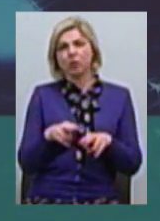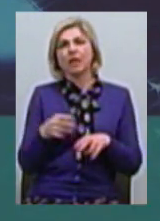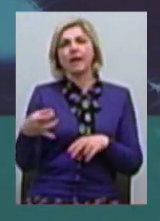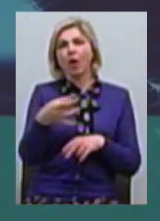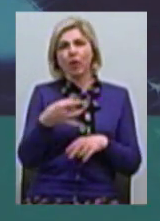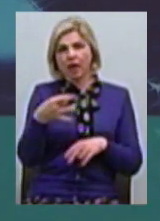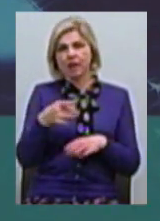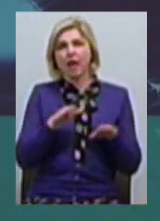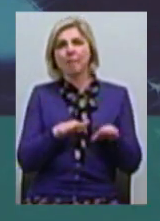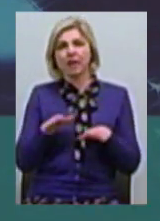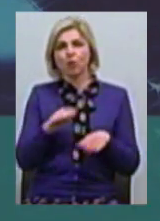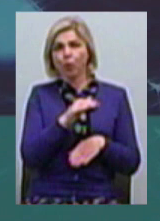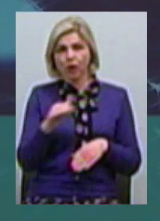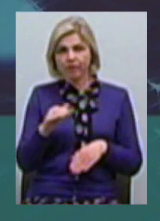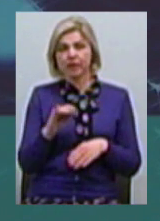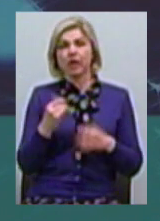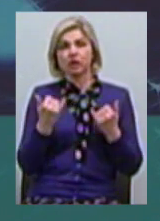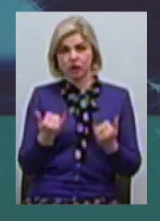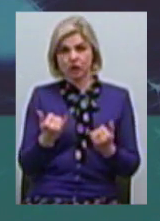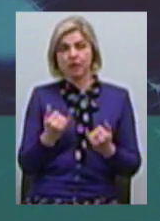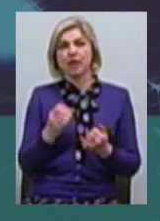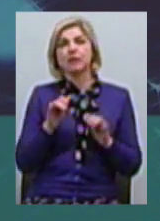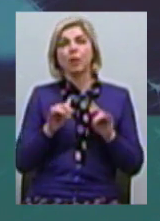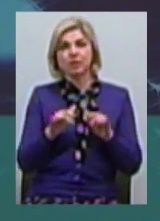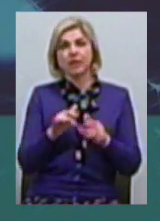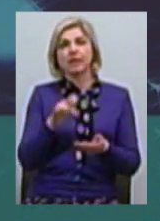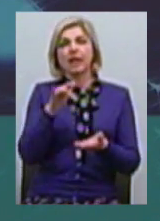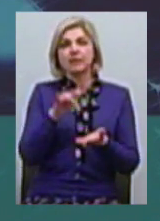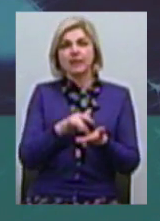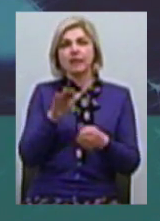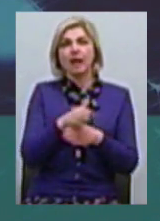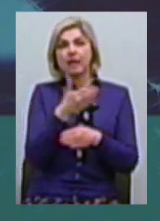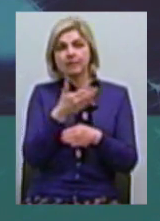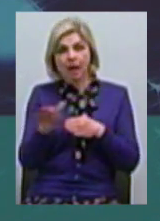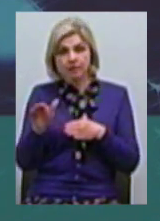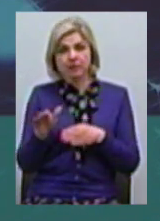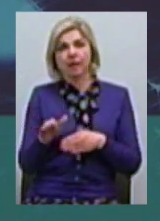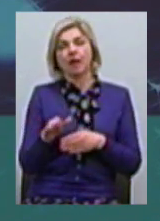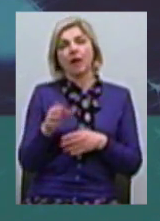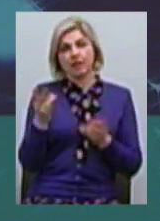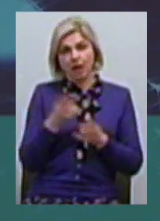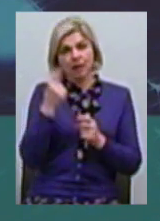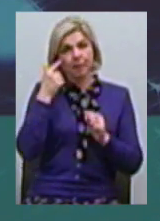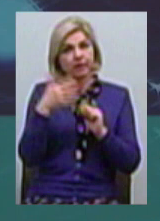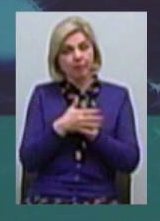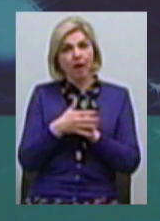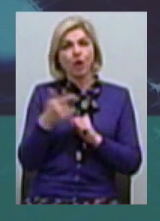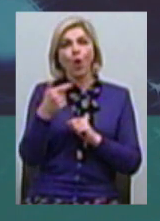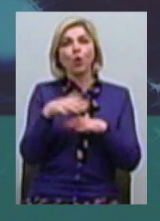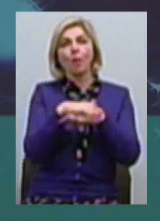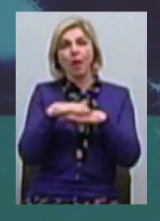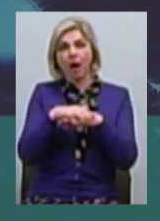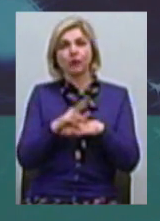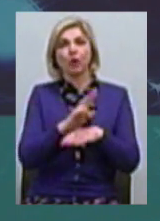уровень. И сейчас, кстати, с процессом децентрализации очень важно понимать, что вот громады, которые будут